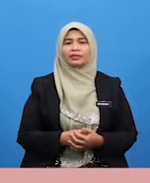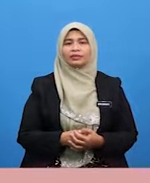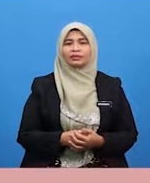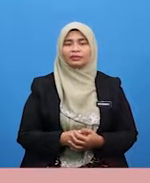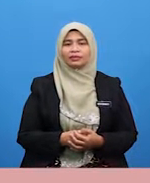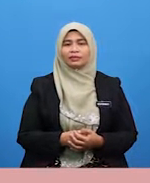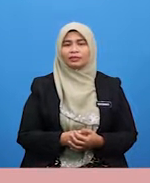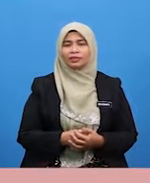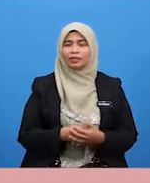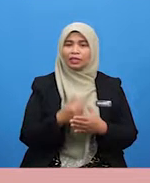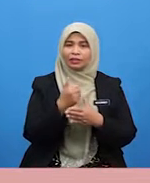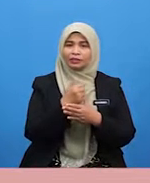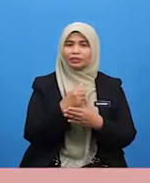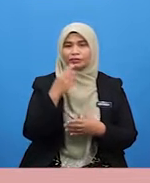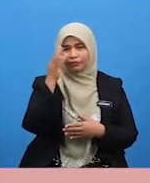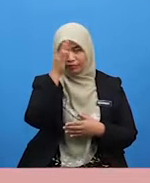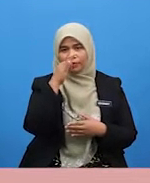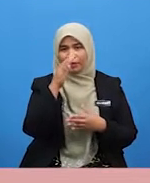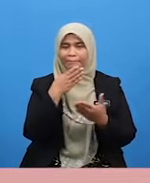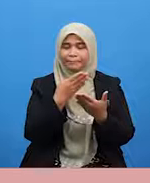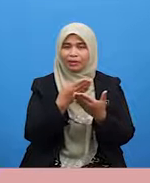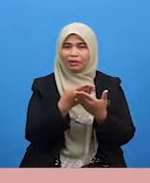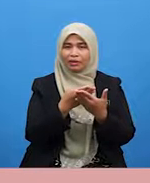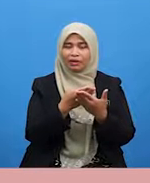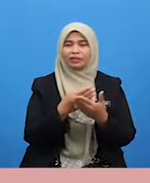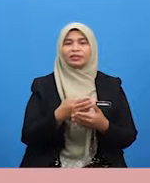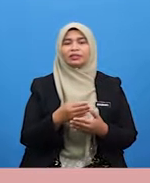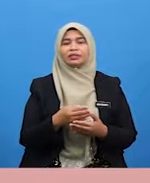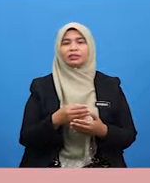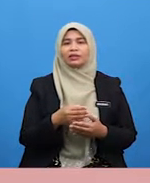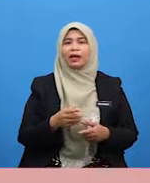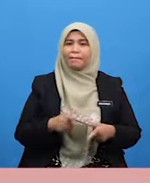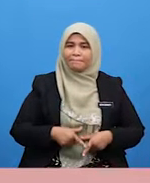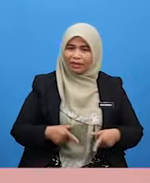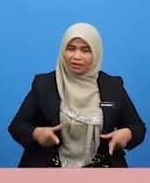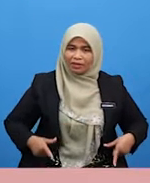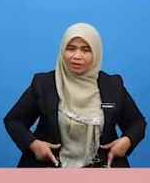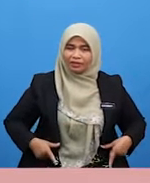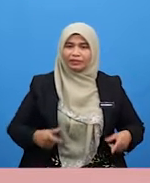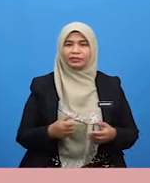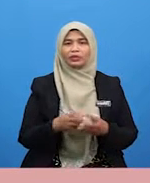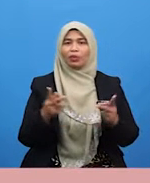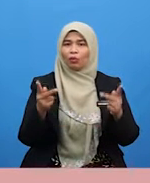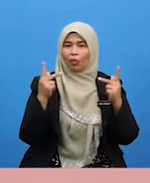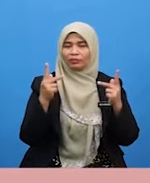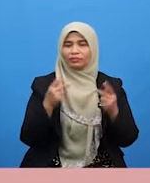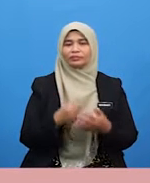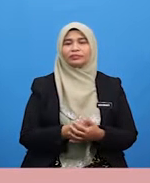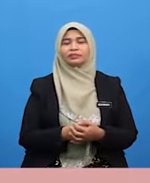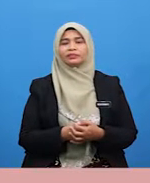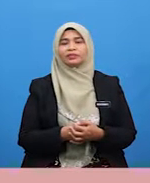mereka. Antaranya ialah sifat berani, kuat dan pantang menyerah kalah. Ustazah